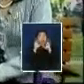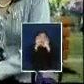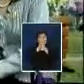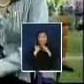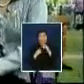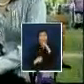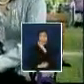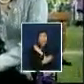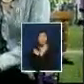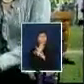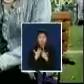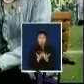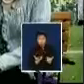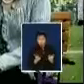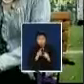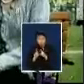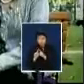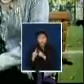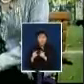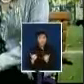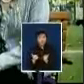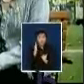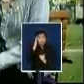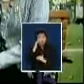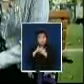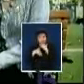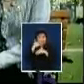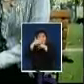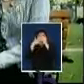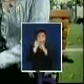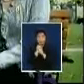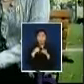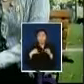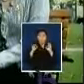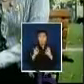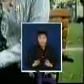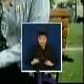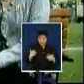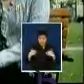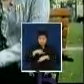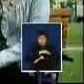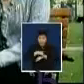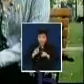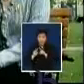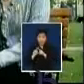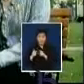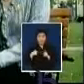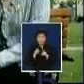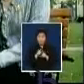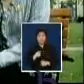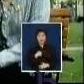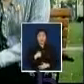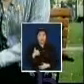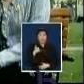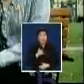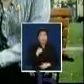การที่จะพัฒนาทางด้านของสิ่งทอของเราต่อไปแล้วก็เรื่องของแฟชั่นต่างๆ เพราะว่าท่านผู้ชมที่ครบค่ะดิฉันเองก็ได้ร่วมในบรรยากาศ